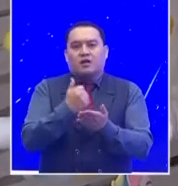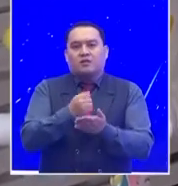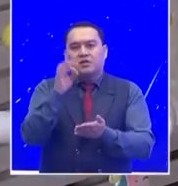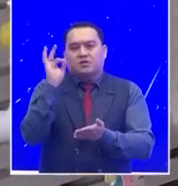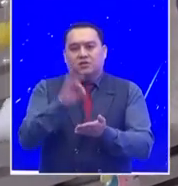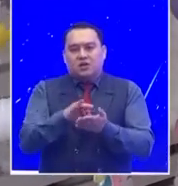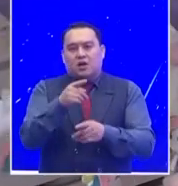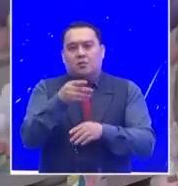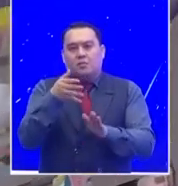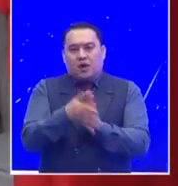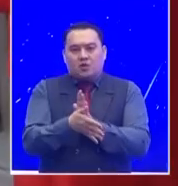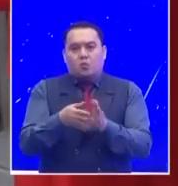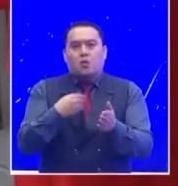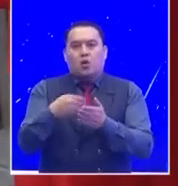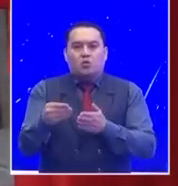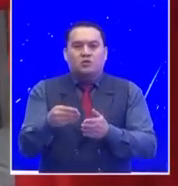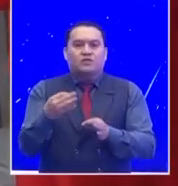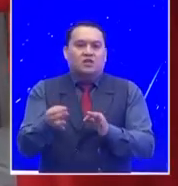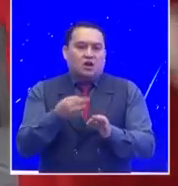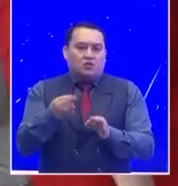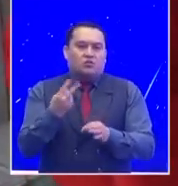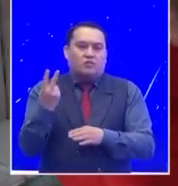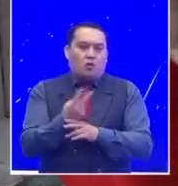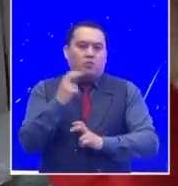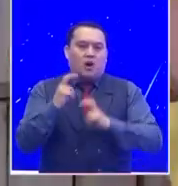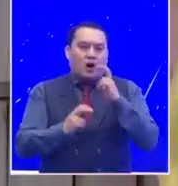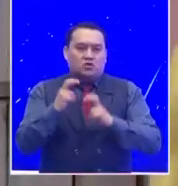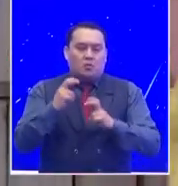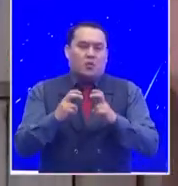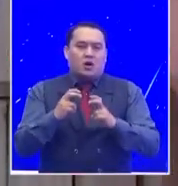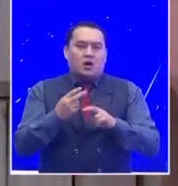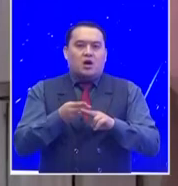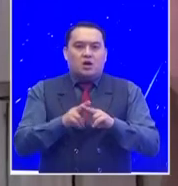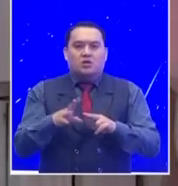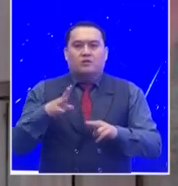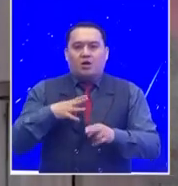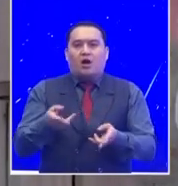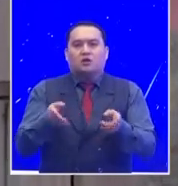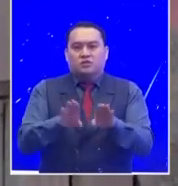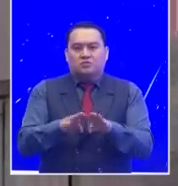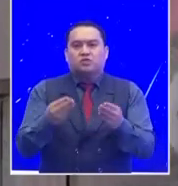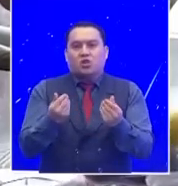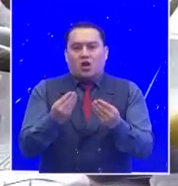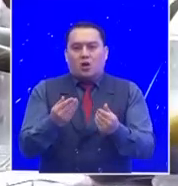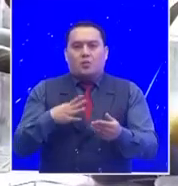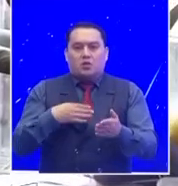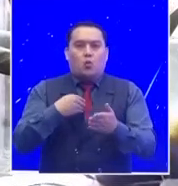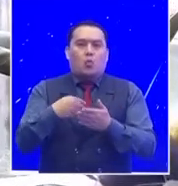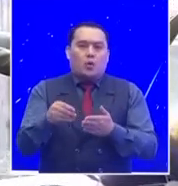средств была потрачена на покупку вышивальной и 2 промышленных швейных машин. На оставшиеся деньги были